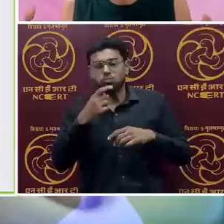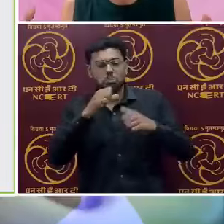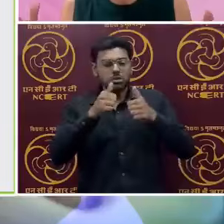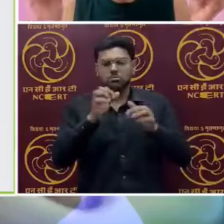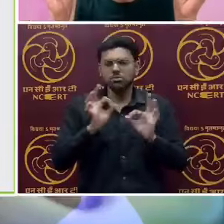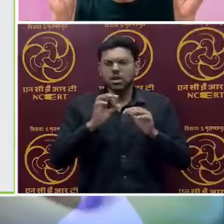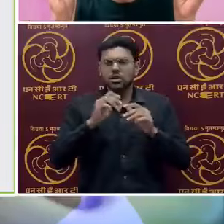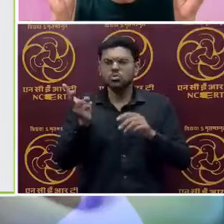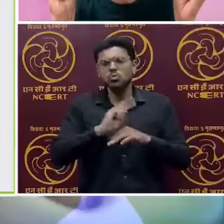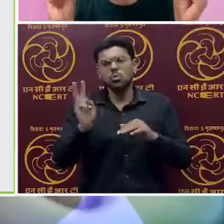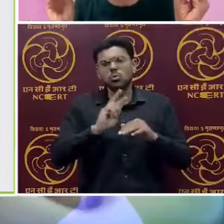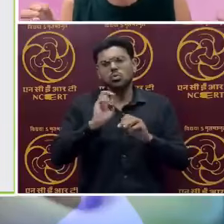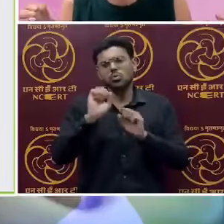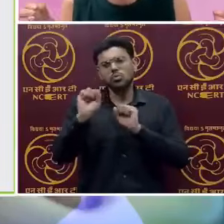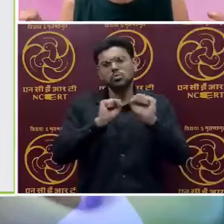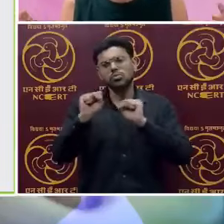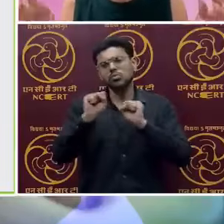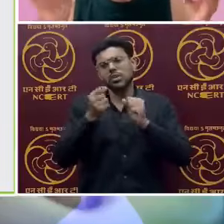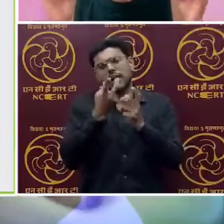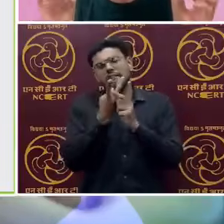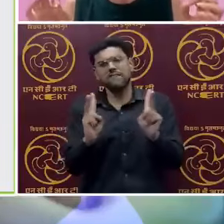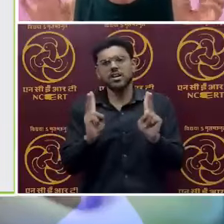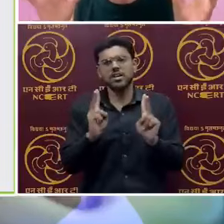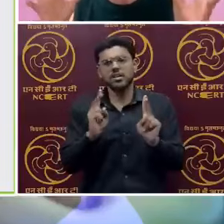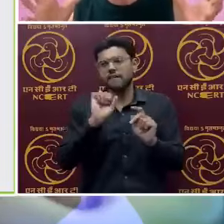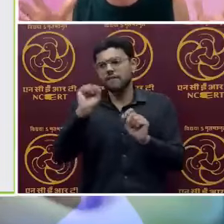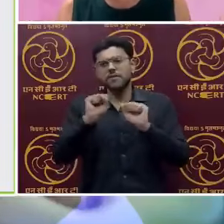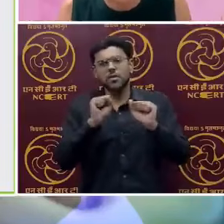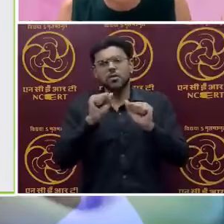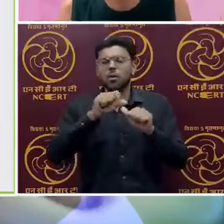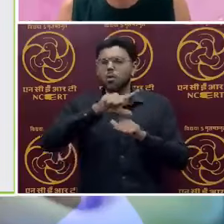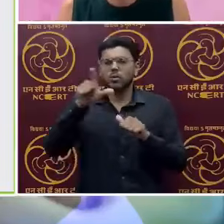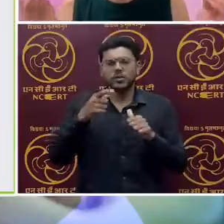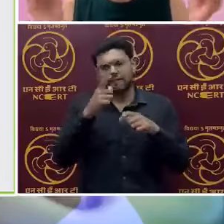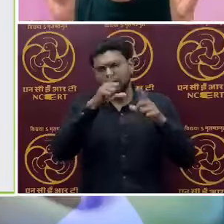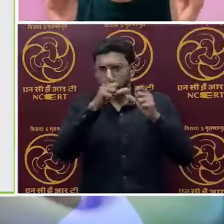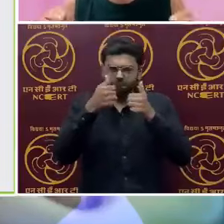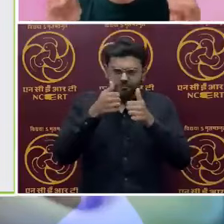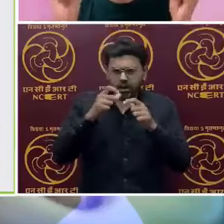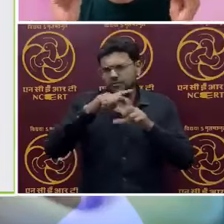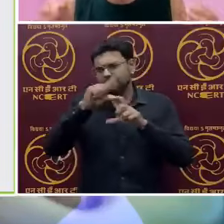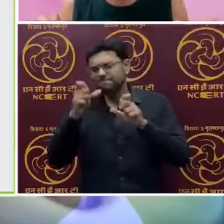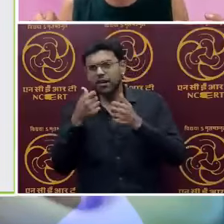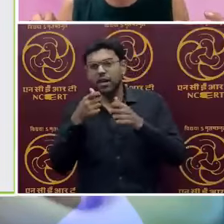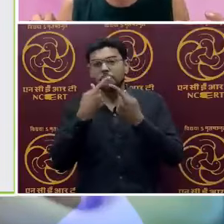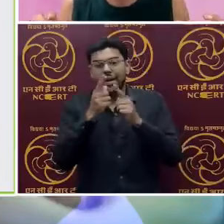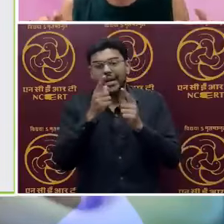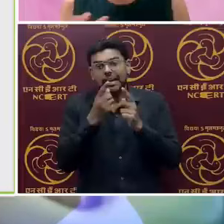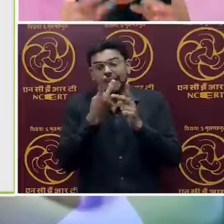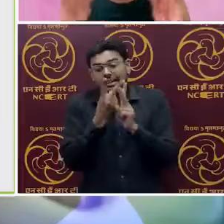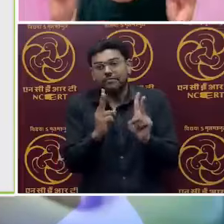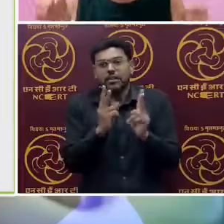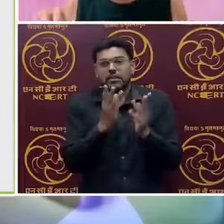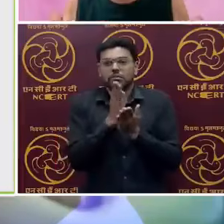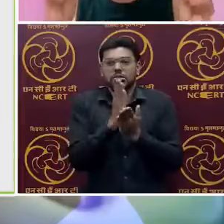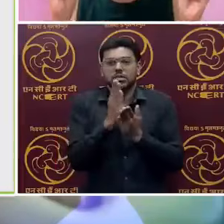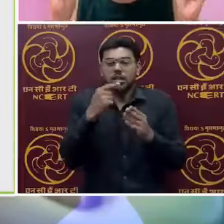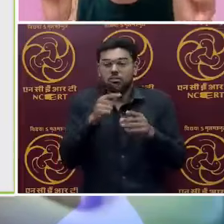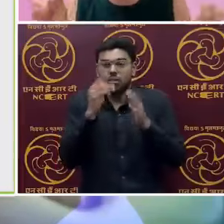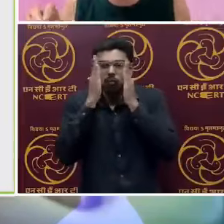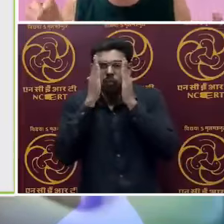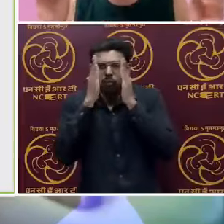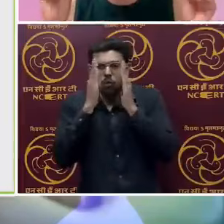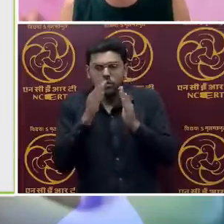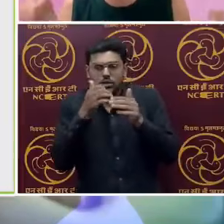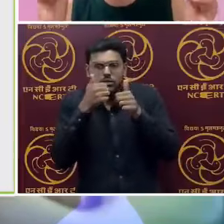ही, they have the capabilities in completing all tasks. They just do it differently, and they focus at